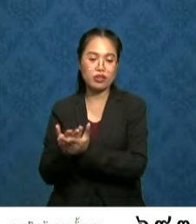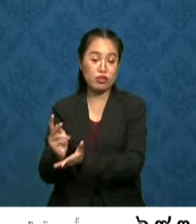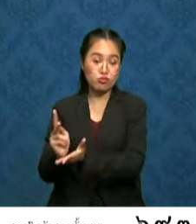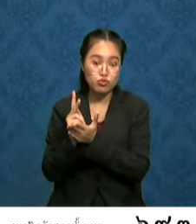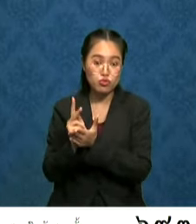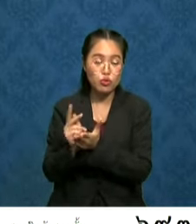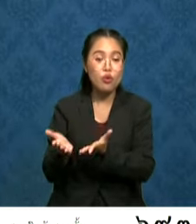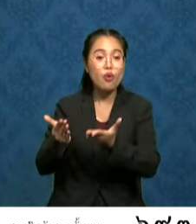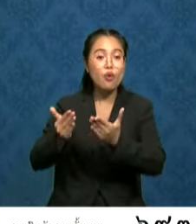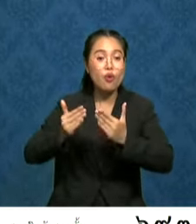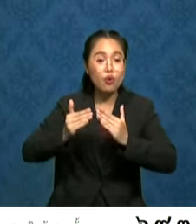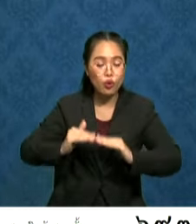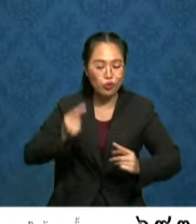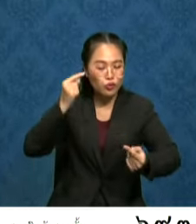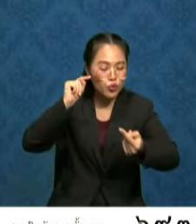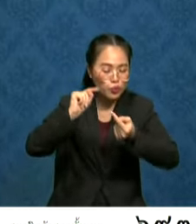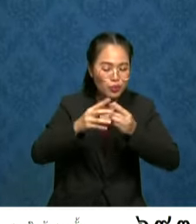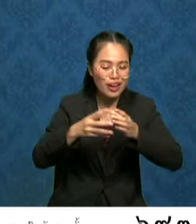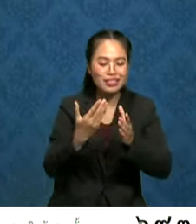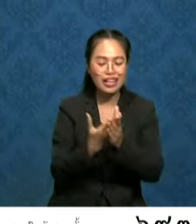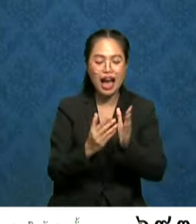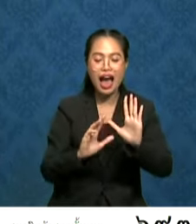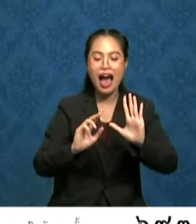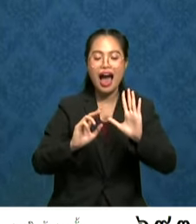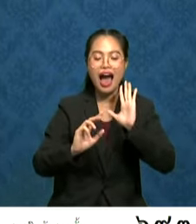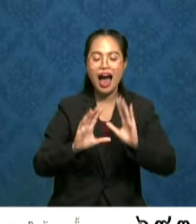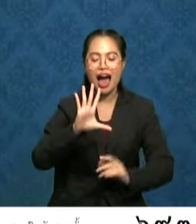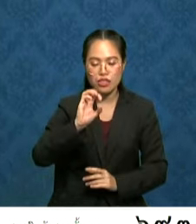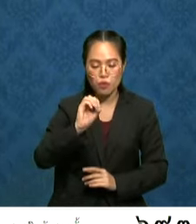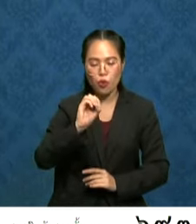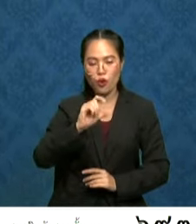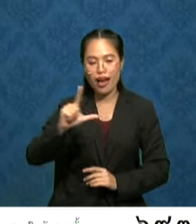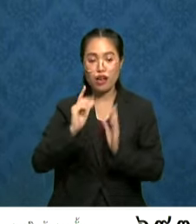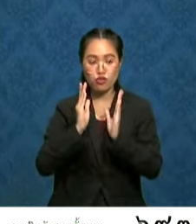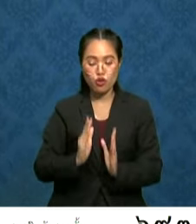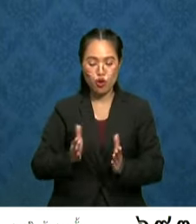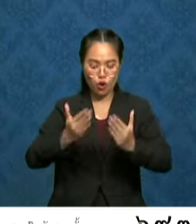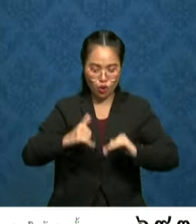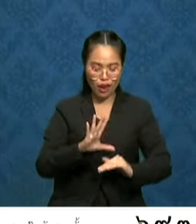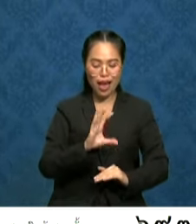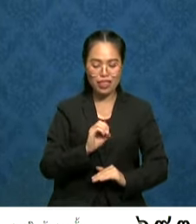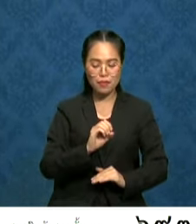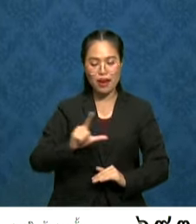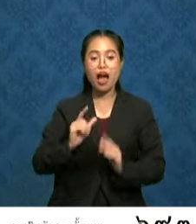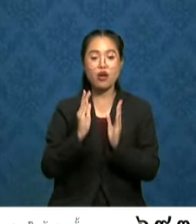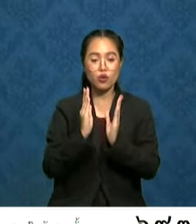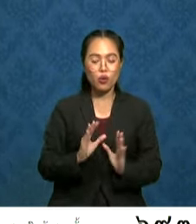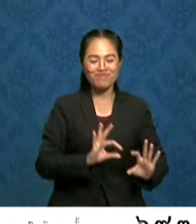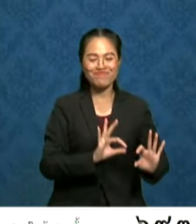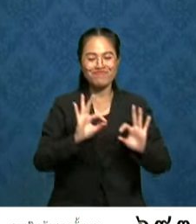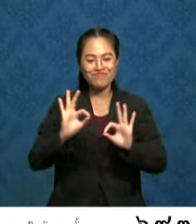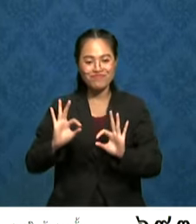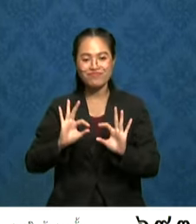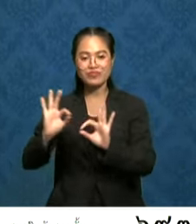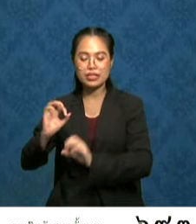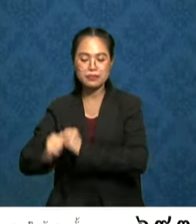จำนวนเอ่อผู้ที่เป็นกลุ่มเป้าหมายลงจาก 56ล้านเหลือ 50ล้านคนนะคะวันที่จะเริ่มเนี่ยหลังจากที่เลื่อนมาหลายรอบนะคะตอน